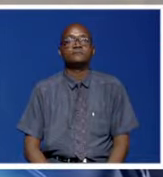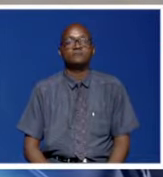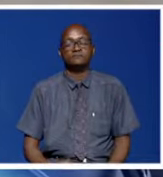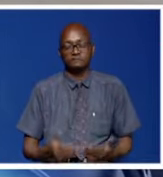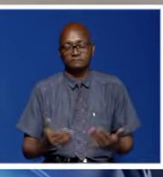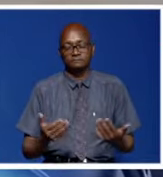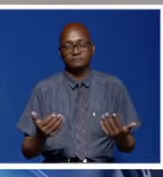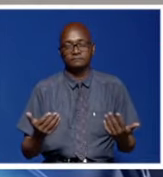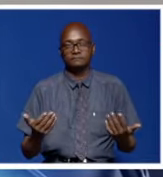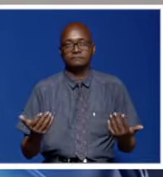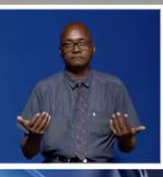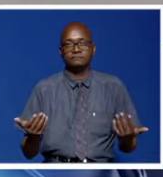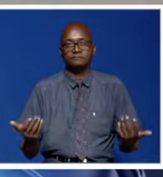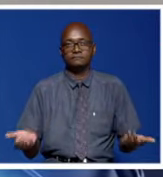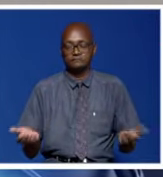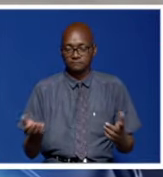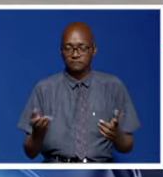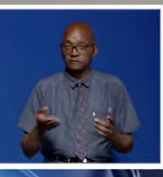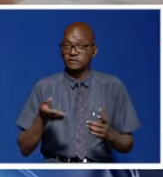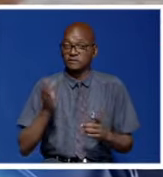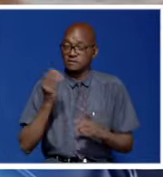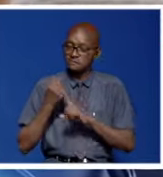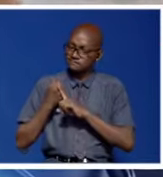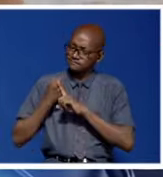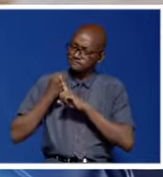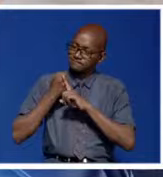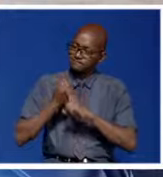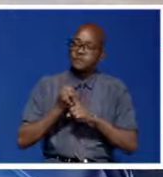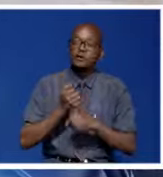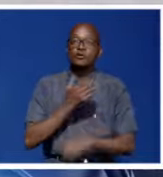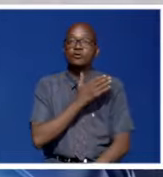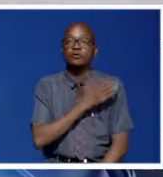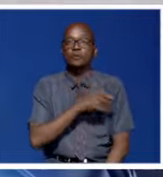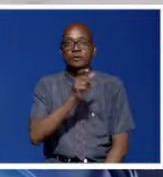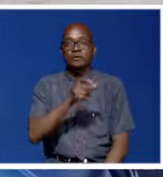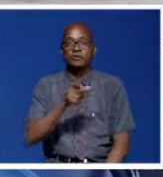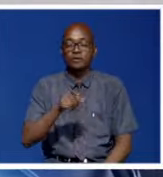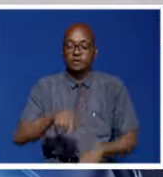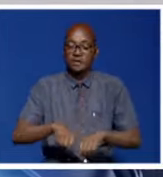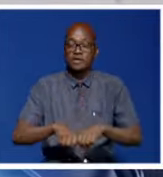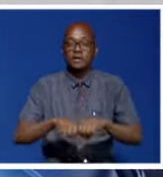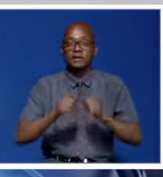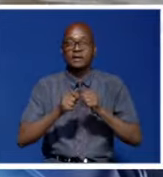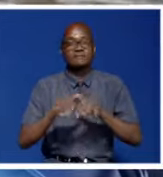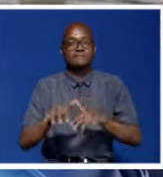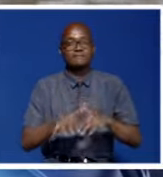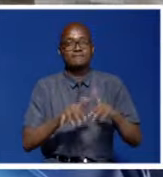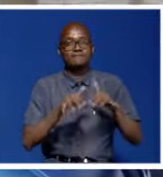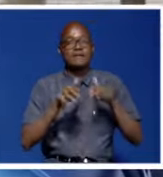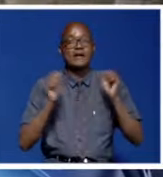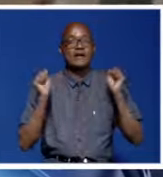Shinikizo laongezwa kwa serikali kuhudumia waathiriko wa mafuriko Rufiji.